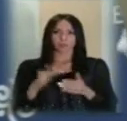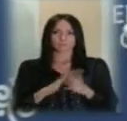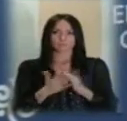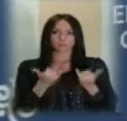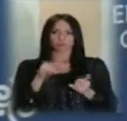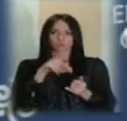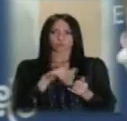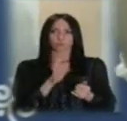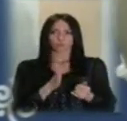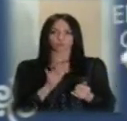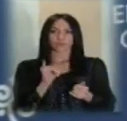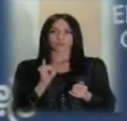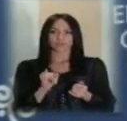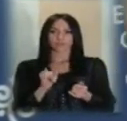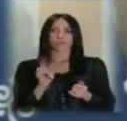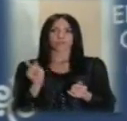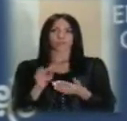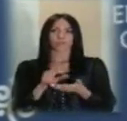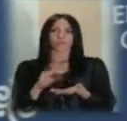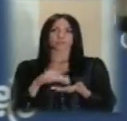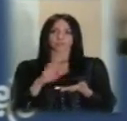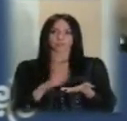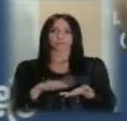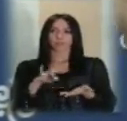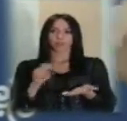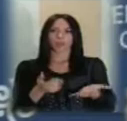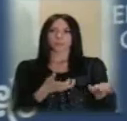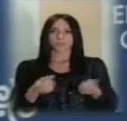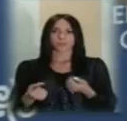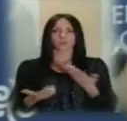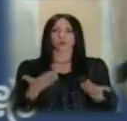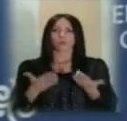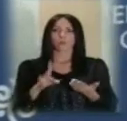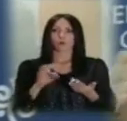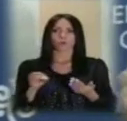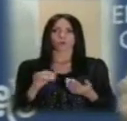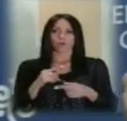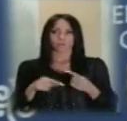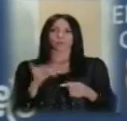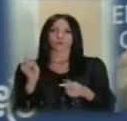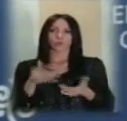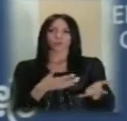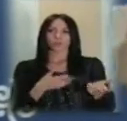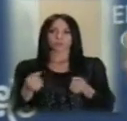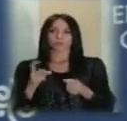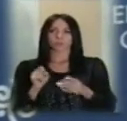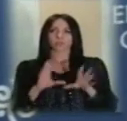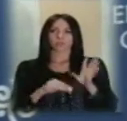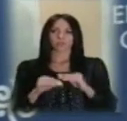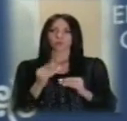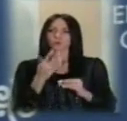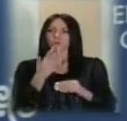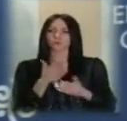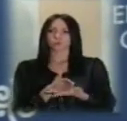і вони запишуться на прийом або на процедуру відповідно, і вони її отримують за рахунок Національної служби здоров'я. Так